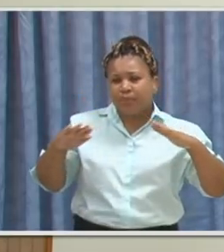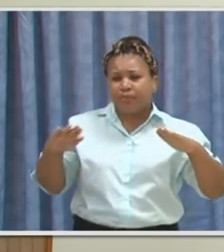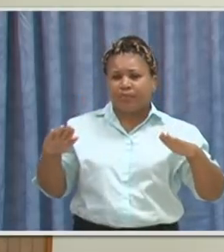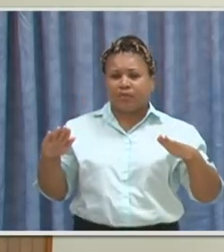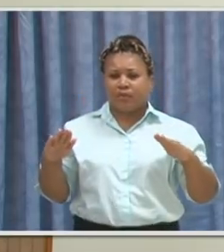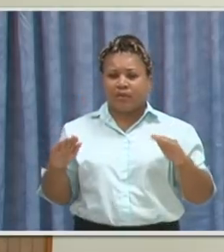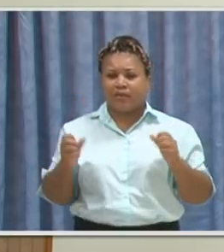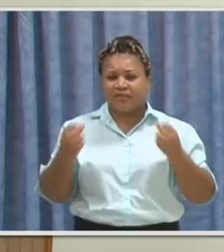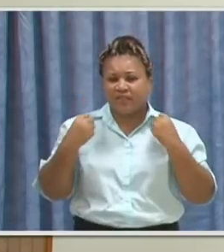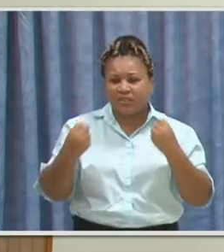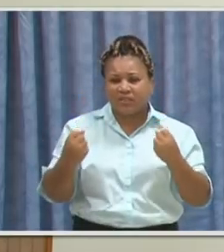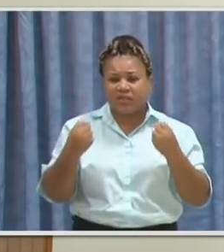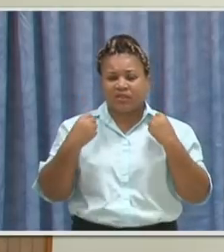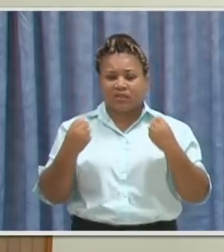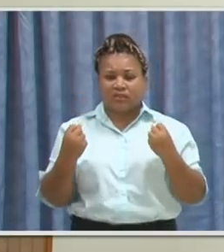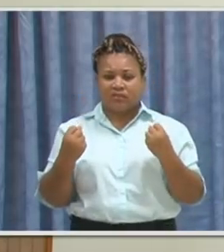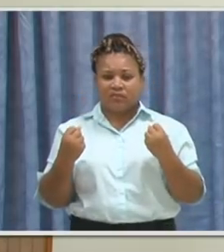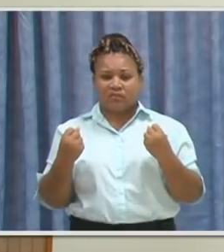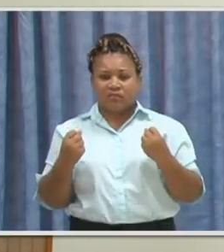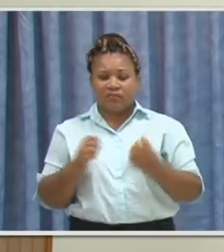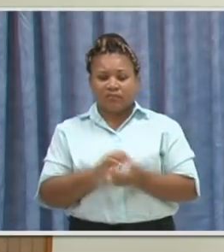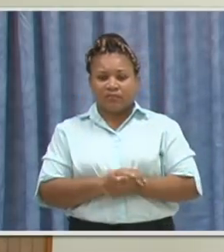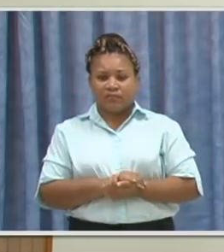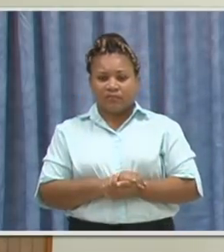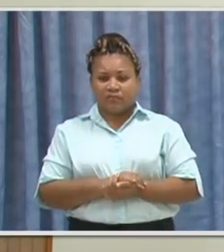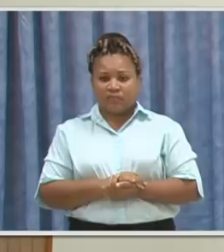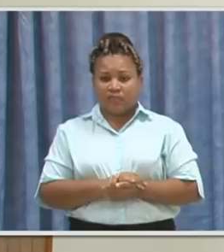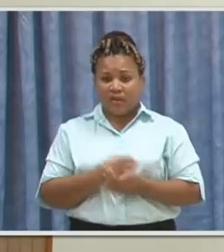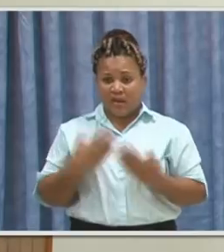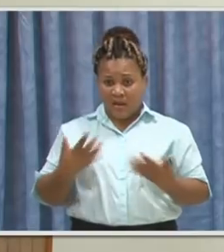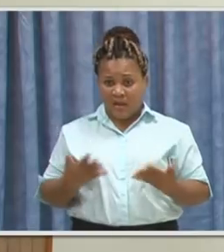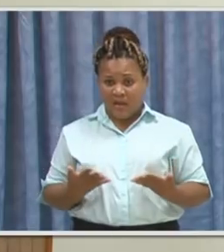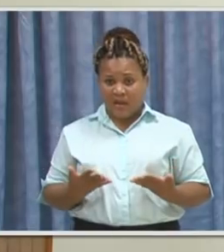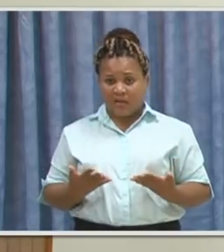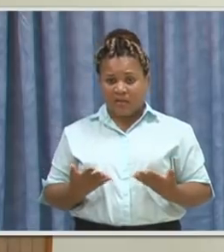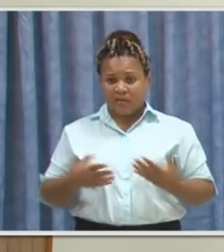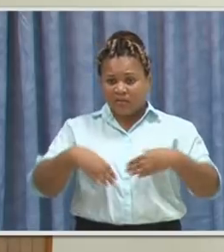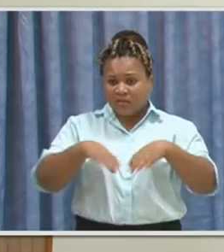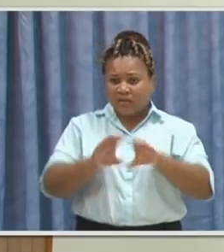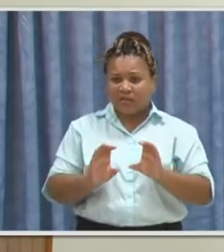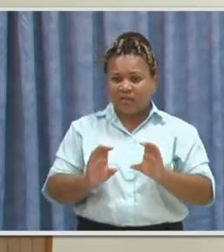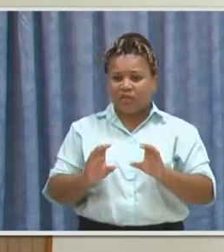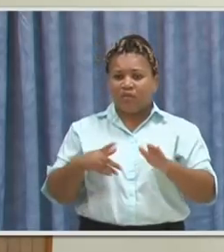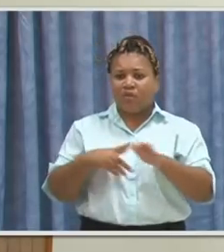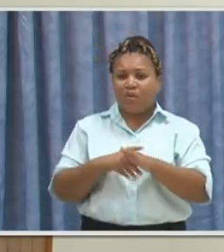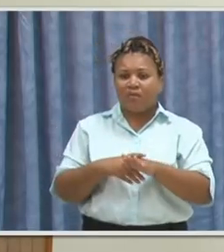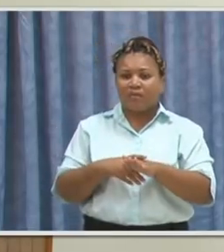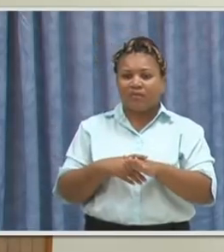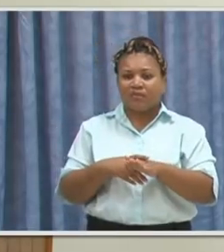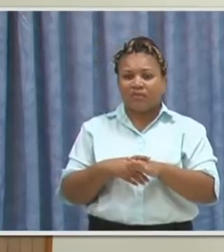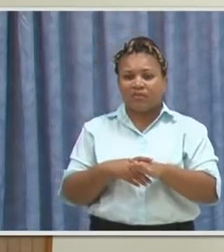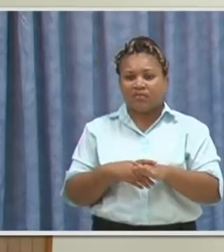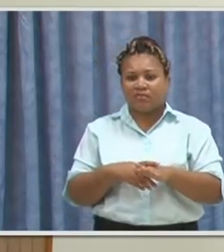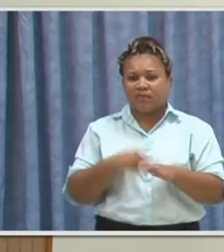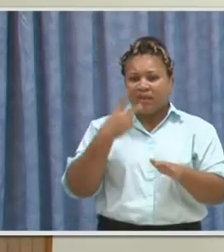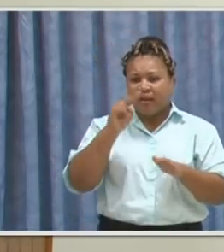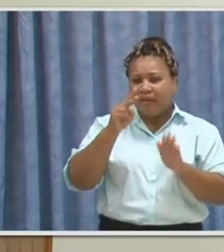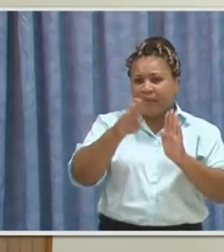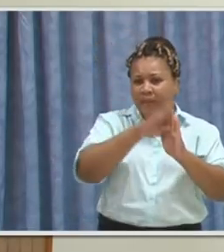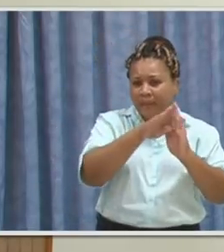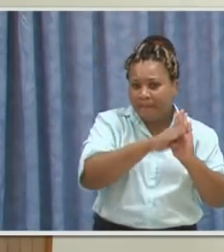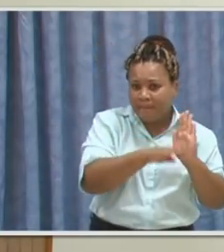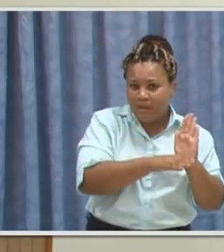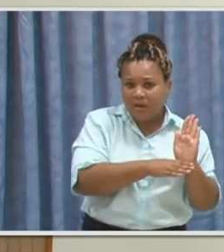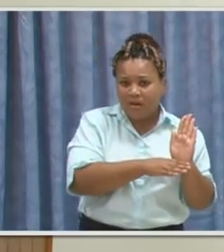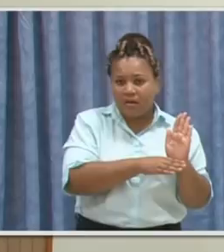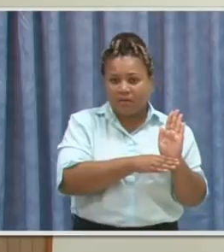aidé pour recover sa bille. Nous avons commencé à cause about son insurance. Et même nous avons contacté